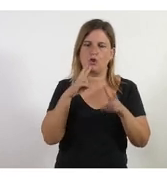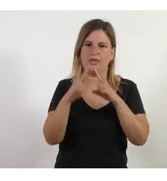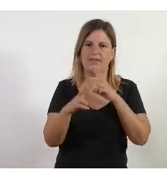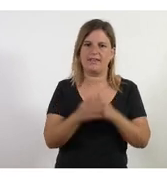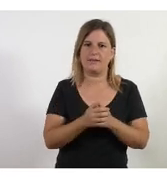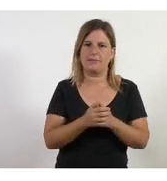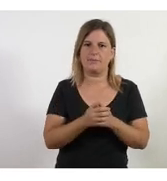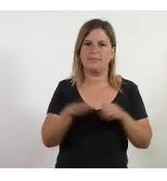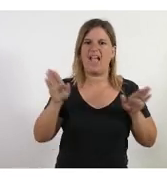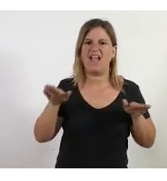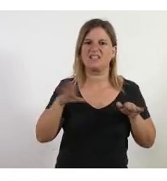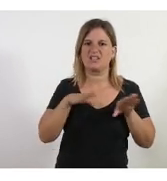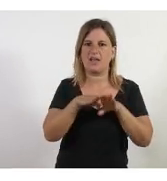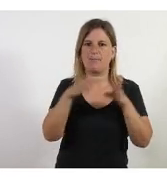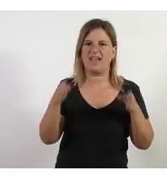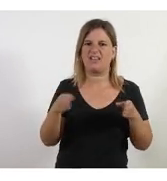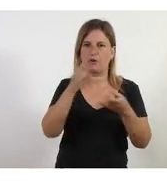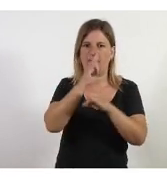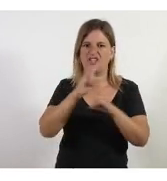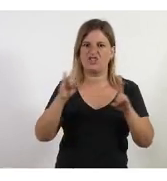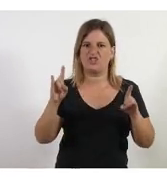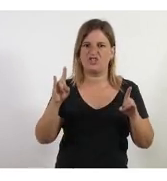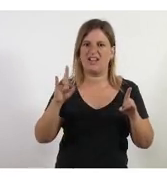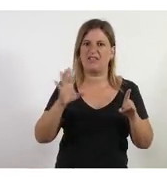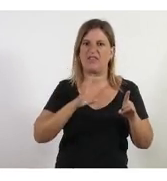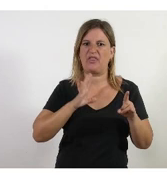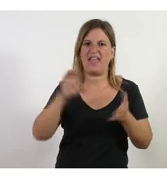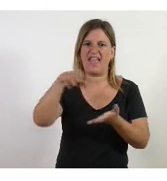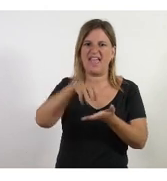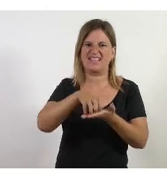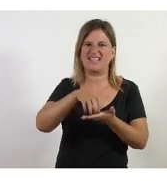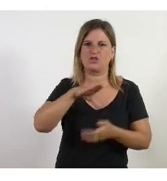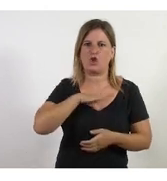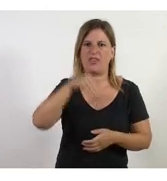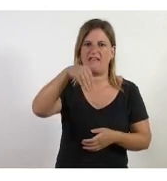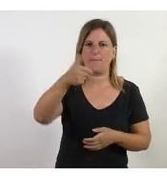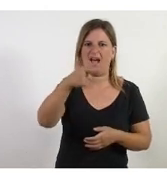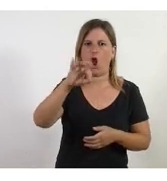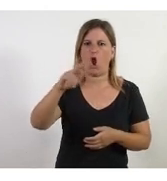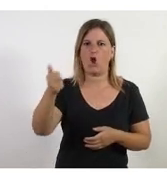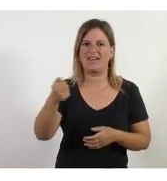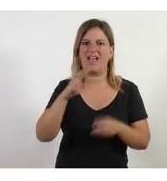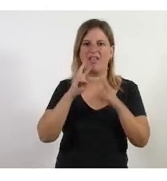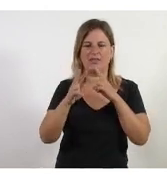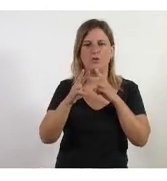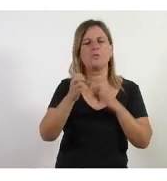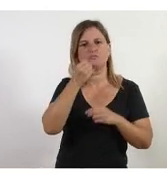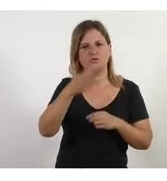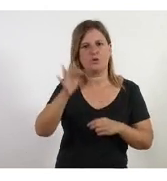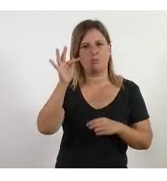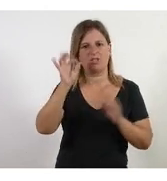comento. L'Àngels de la plataforma Jardí de l'Estació de Magòria ens diu que està bé plantejar-se un full de ruta, però que a vegades les